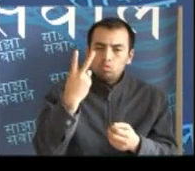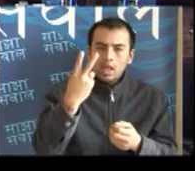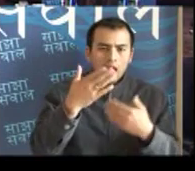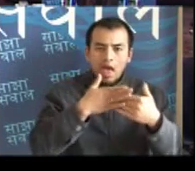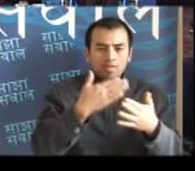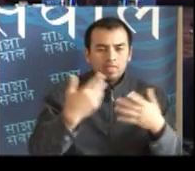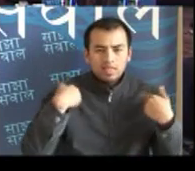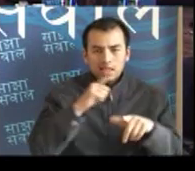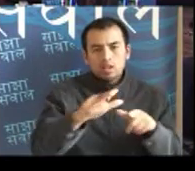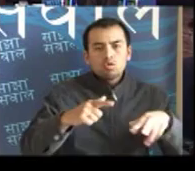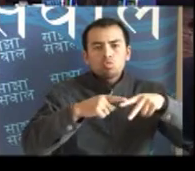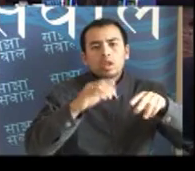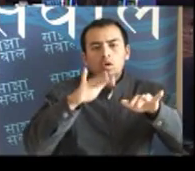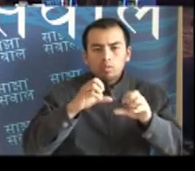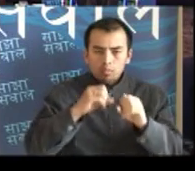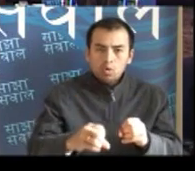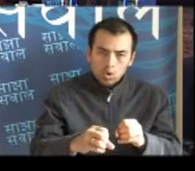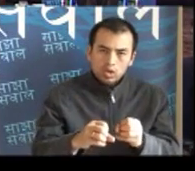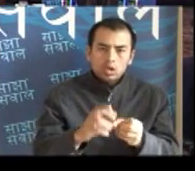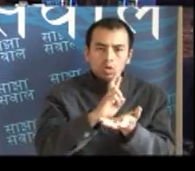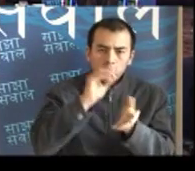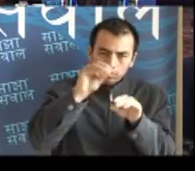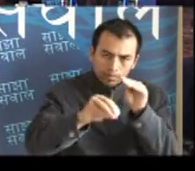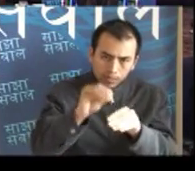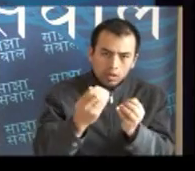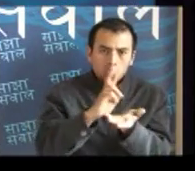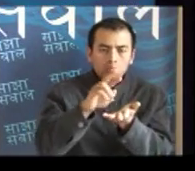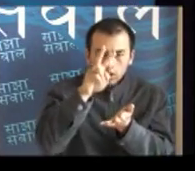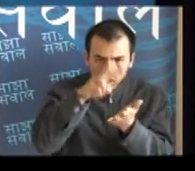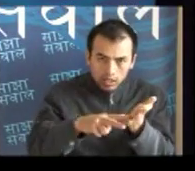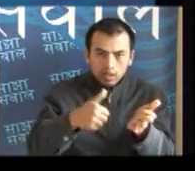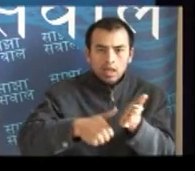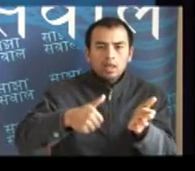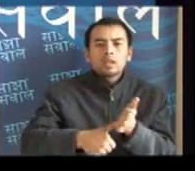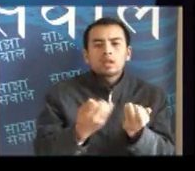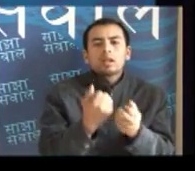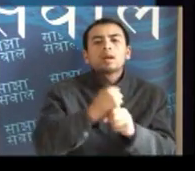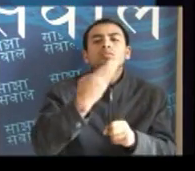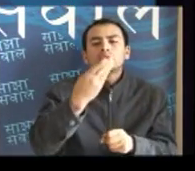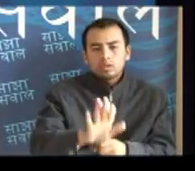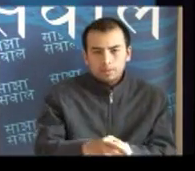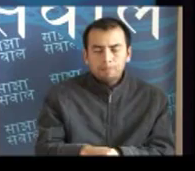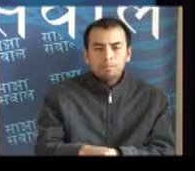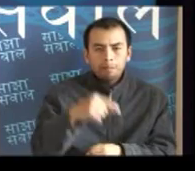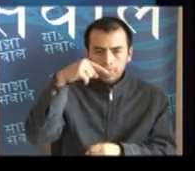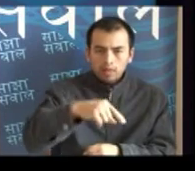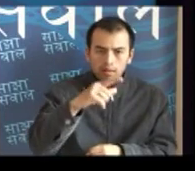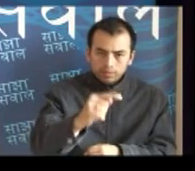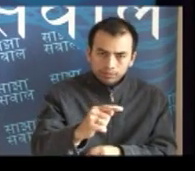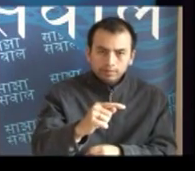हात छैन तर खुट्टाले नै कम्प्युटर चलाएर डाटा इन्ट्री गर्ने, कम्प्युटरभित्रका डाटा के कति छन् हेर्ने काम गर्नुहुन्छ। भने